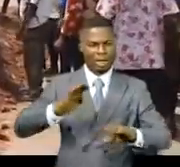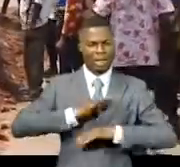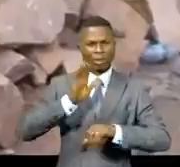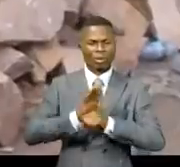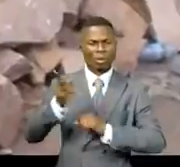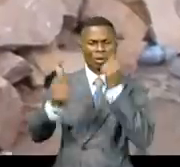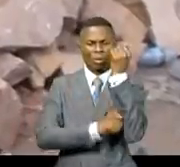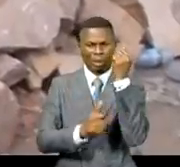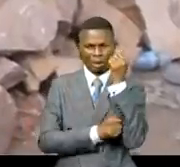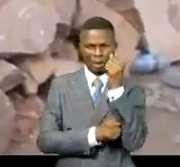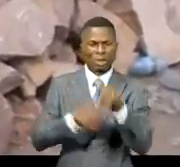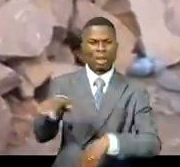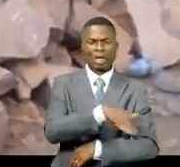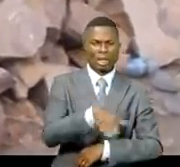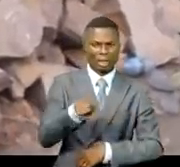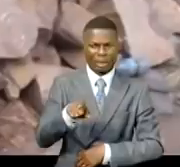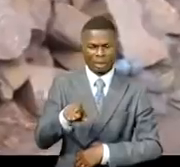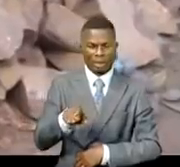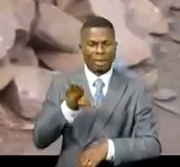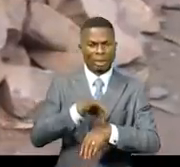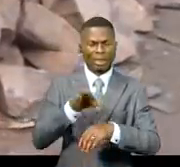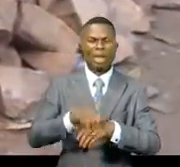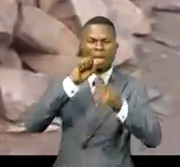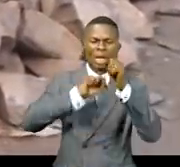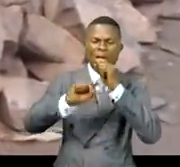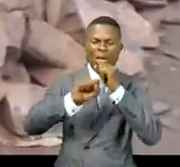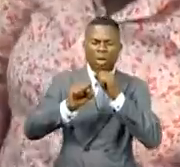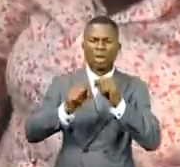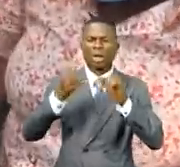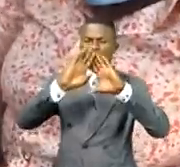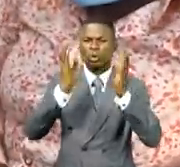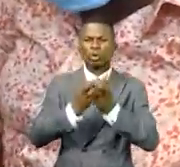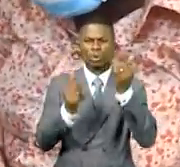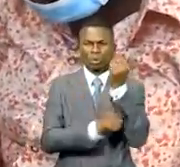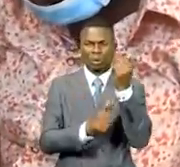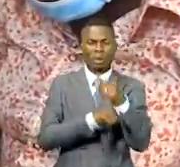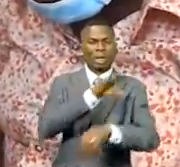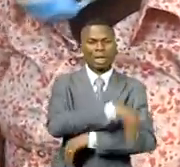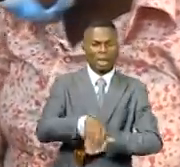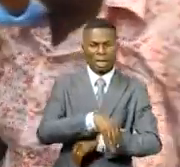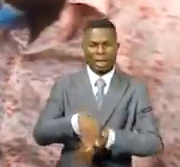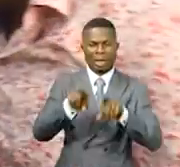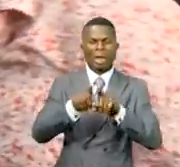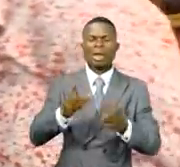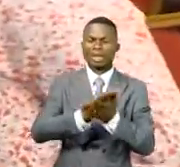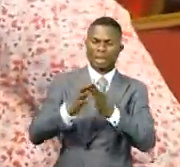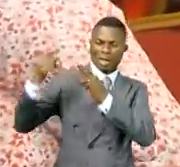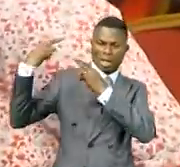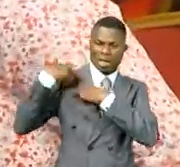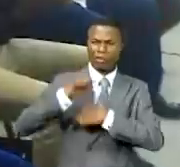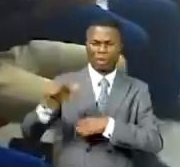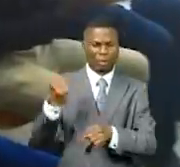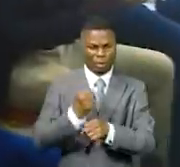de la population en liesse. Il a à cette occasion sensibilisé non seulement la population bénéficiaire à s'approprier de cette